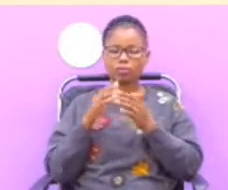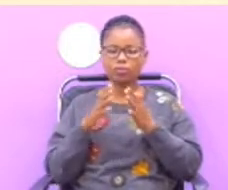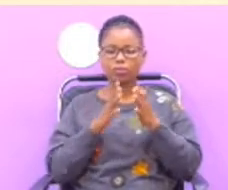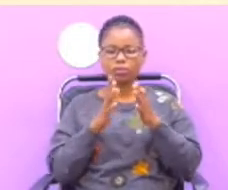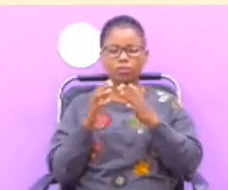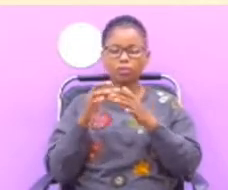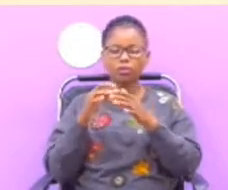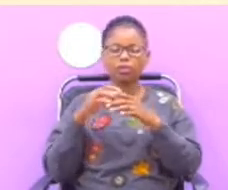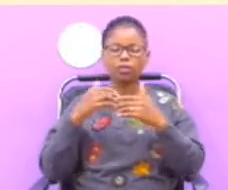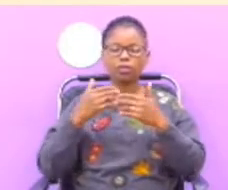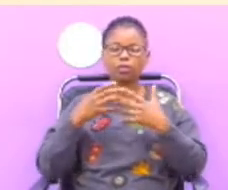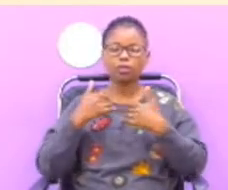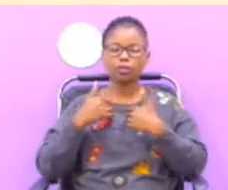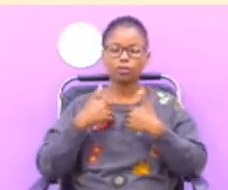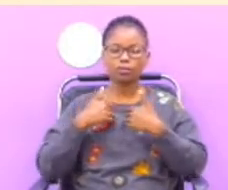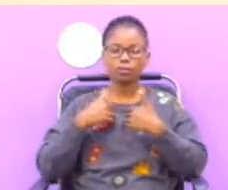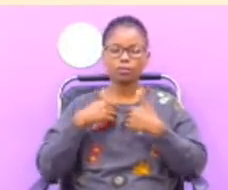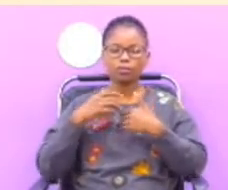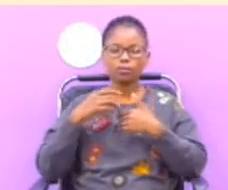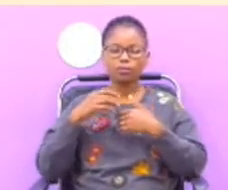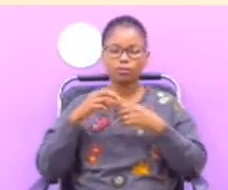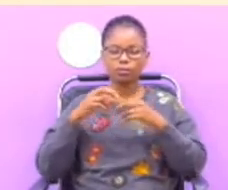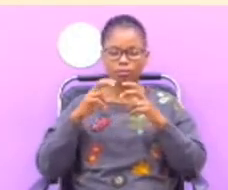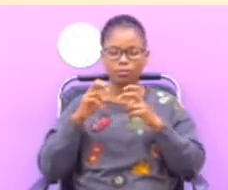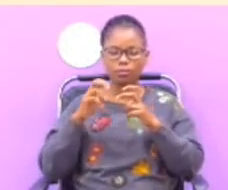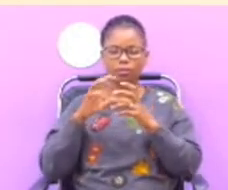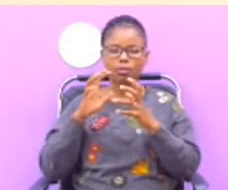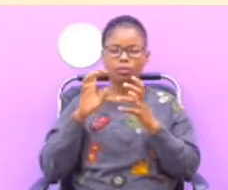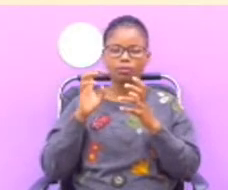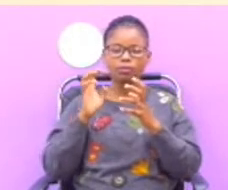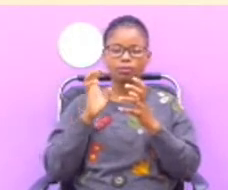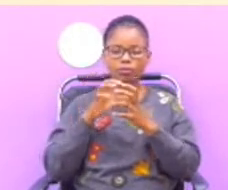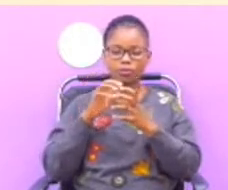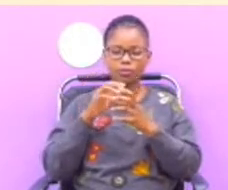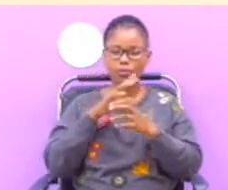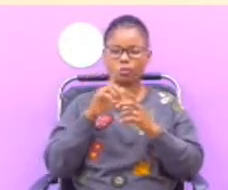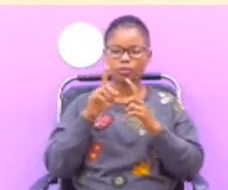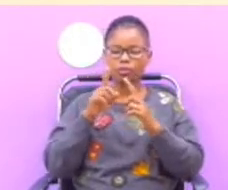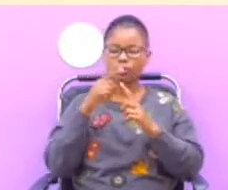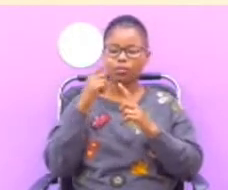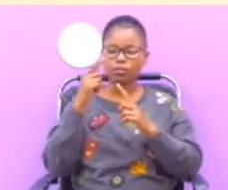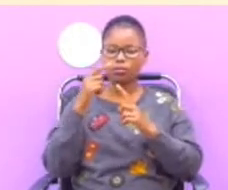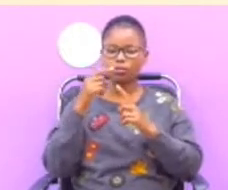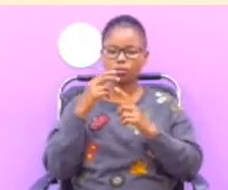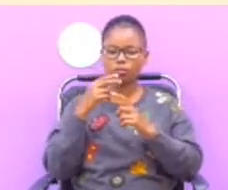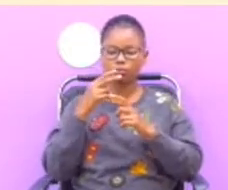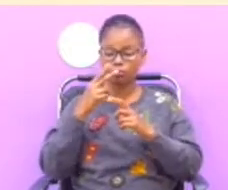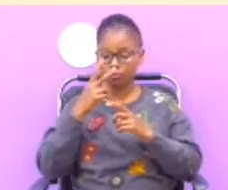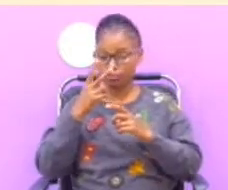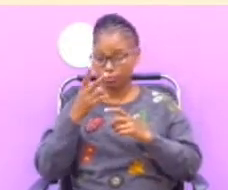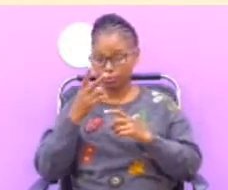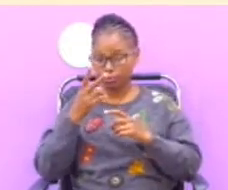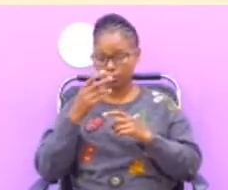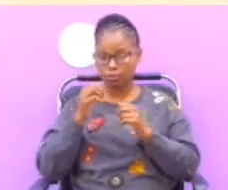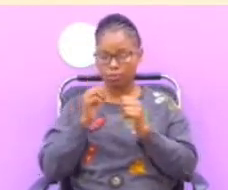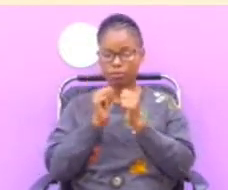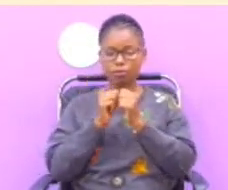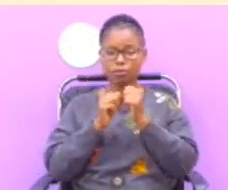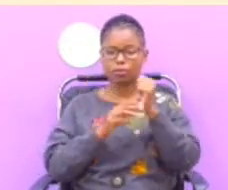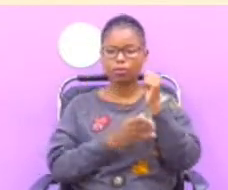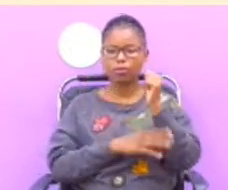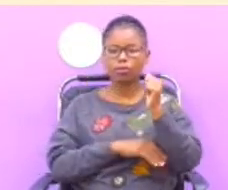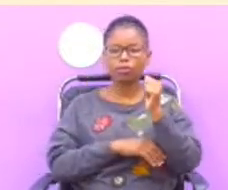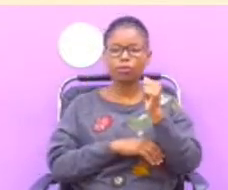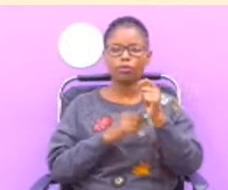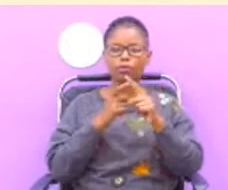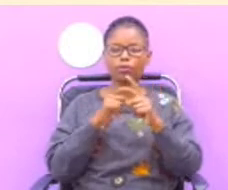atahe kũu nĩ ngatha njomo ĩmorage nĩ gũikia ndĩrĩmaikagia maitho na ũũru thengia wega